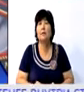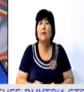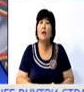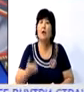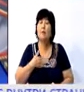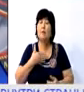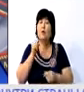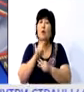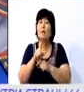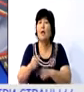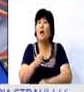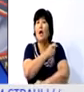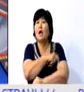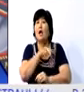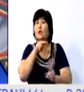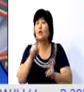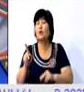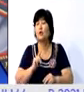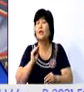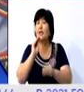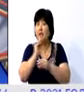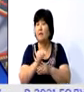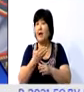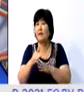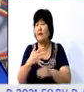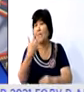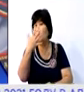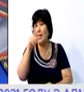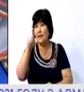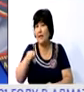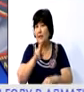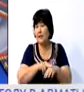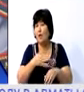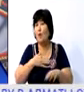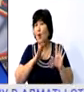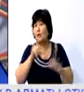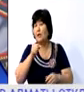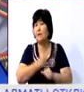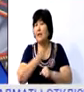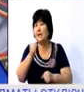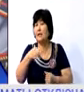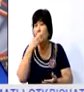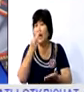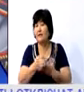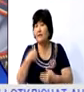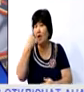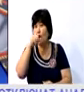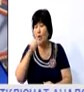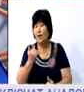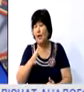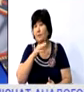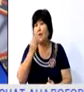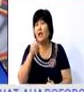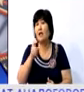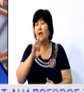моему поручению, для дежурства в этом поселке было дополнительно выделено 5 сотрудников. Мой заместитель назначен ответственным лицом. На данный момент в